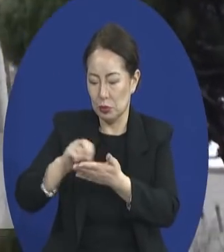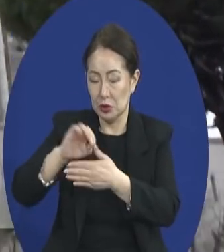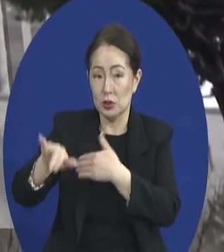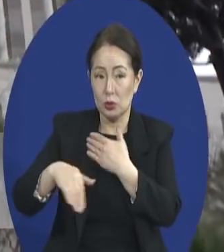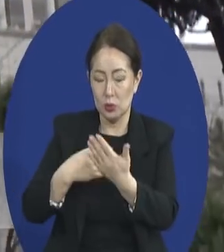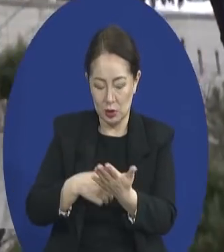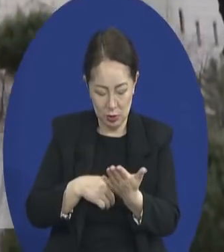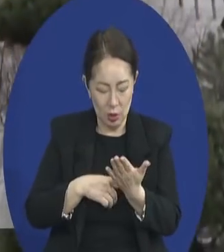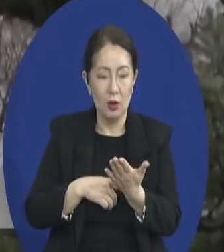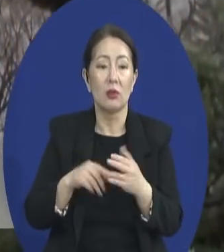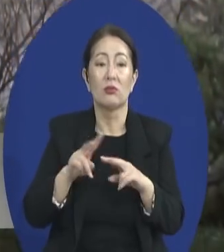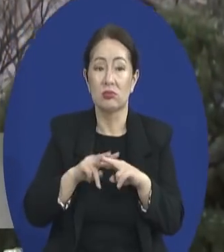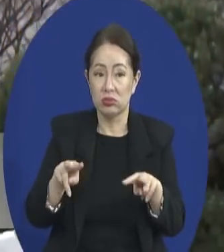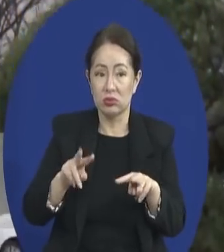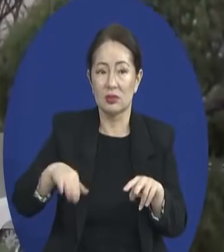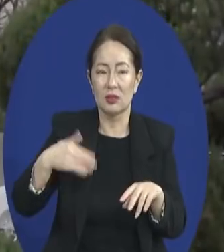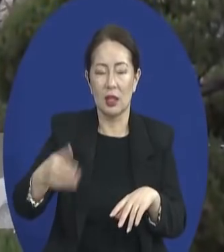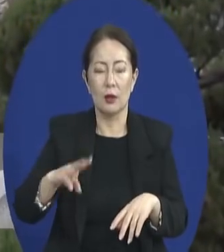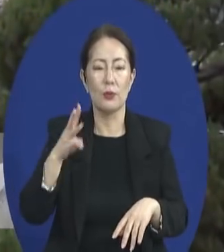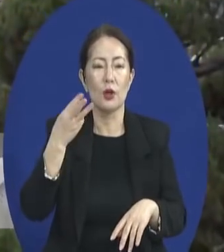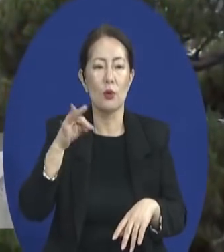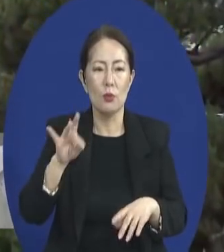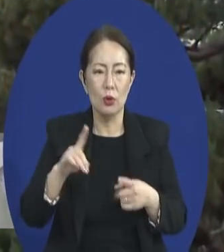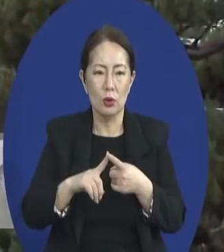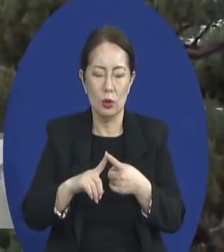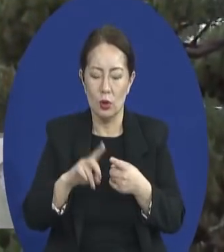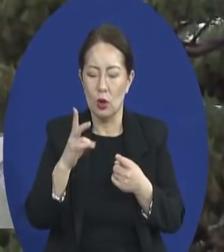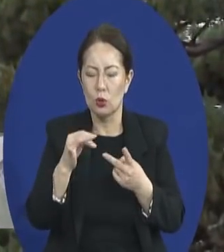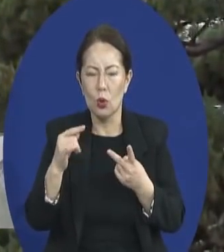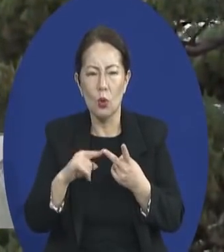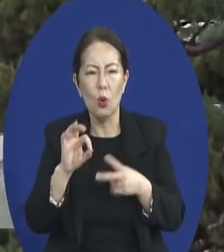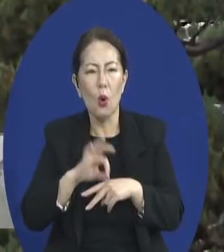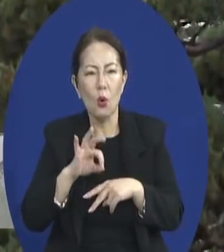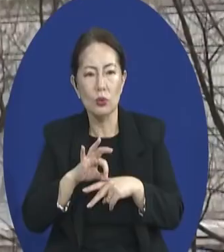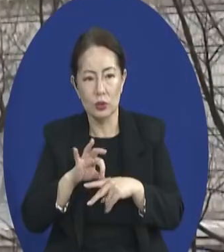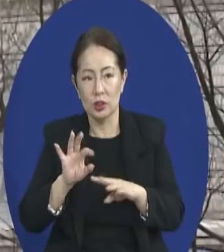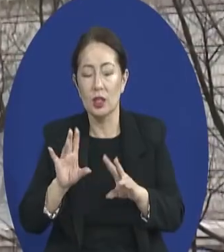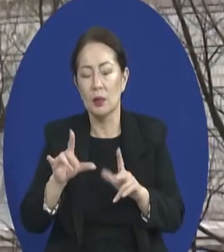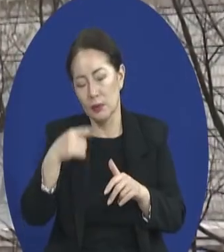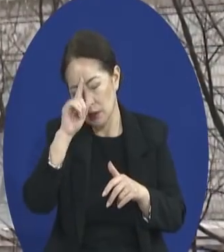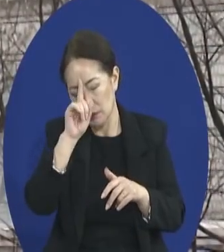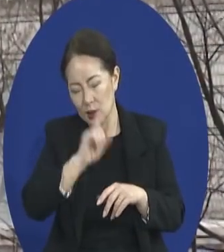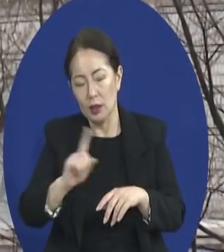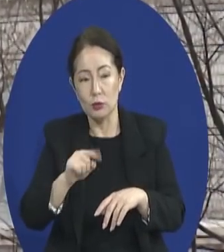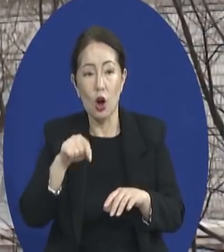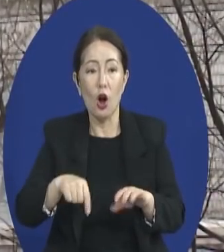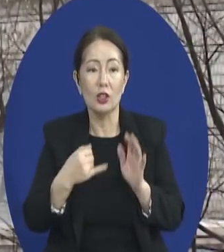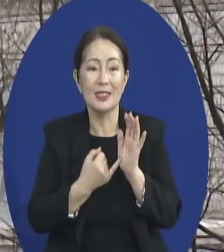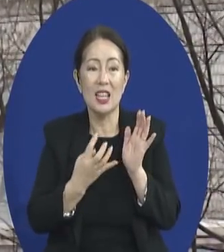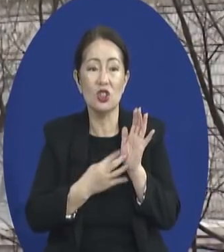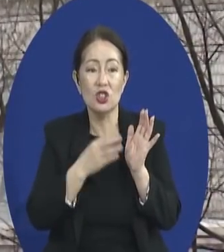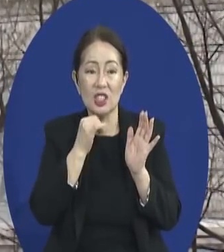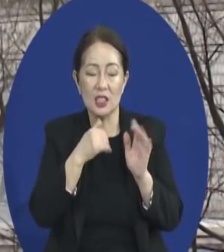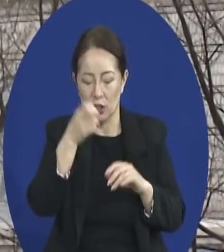Түүний хувьд суллагдсныхаа дараа мөр нурууны архаг өвчнөө эмчилүүлж байна гэж Йонхоп агентлаг мэдэгджээ. Өдгөөж 29 настай ерөнхийлөгч